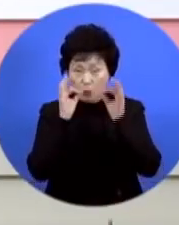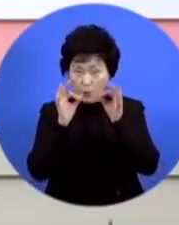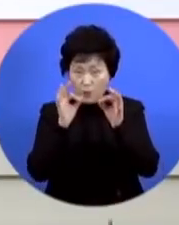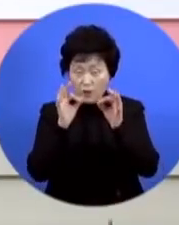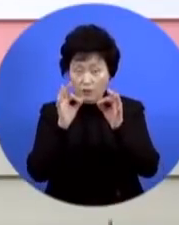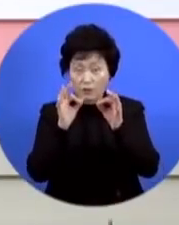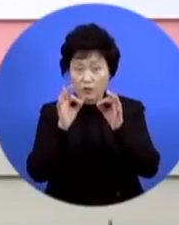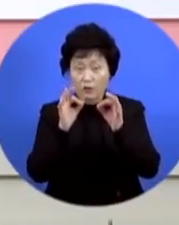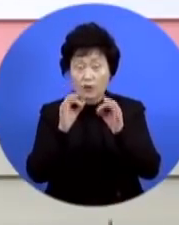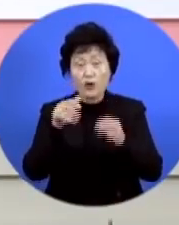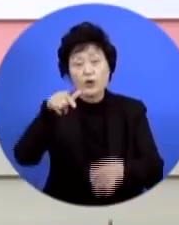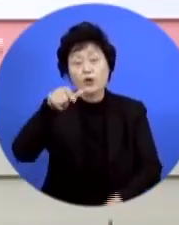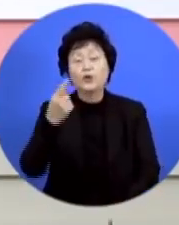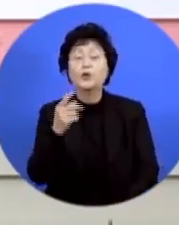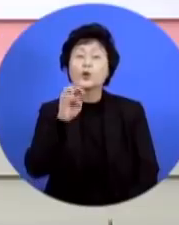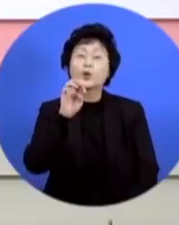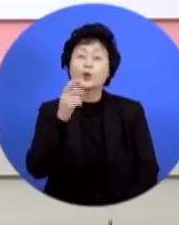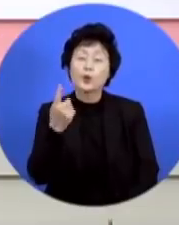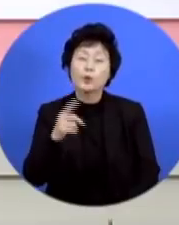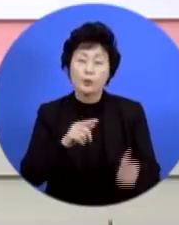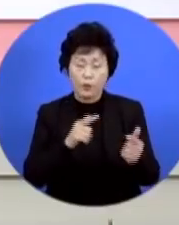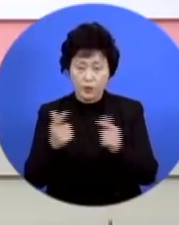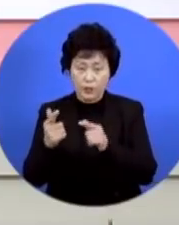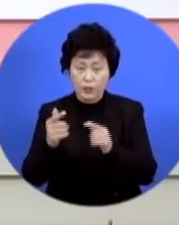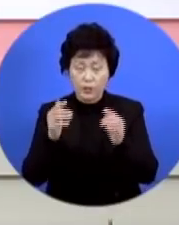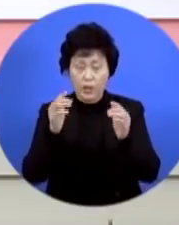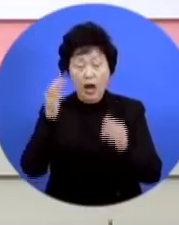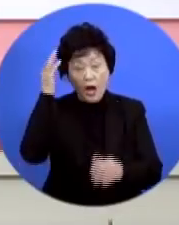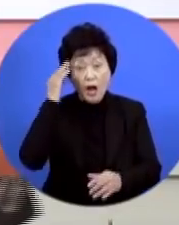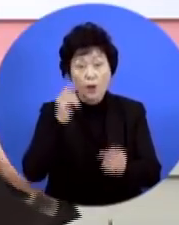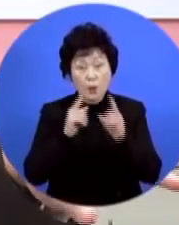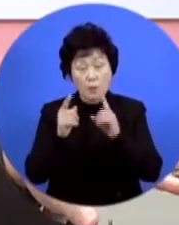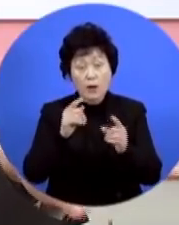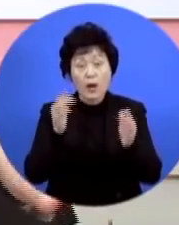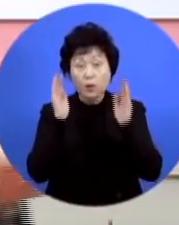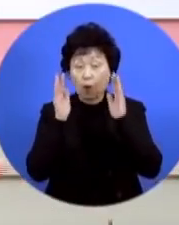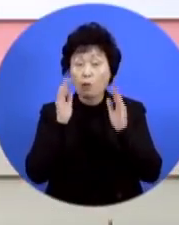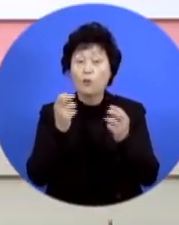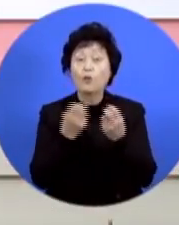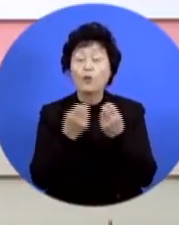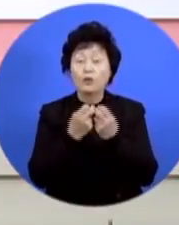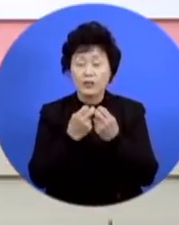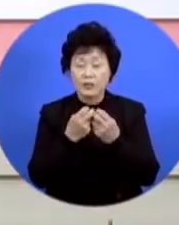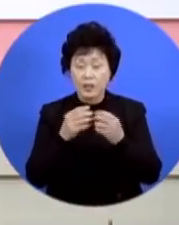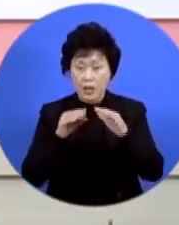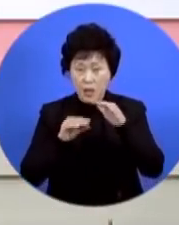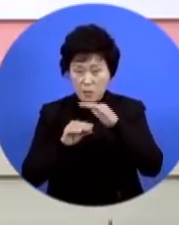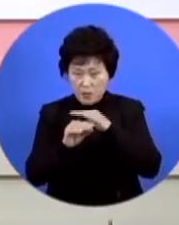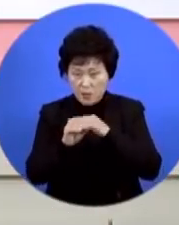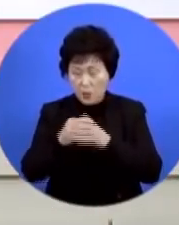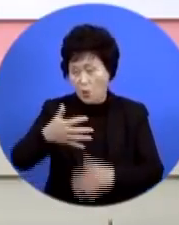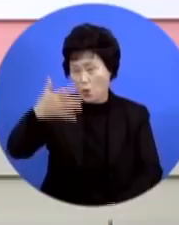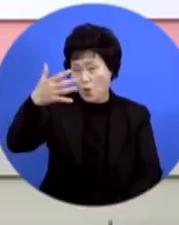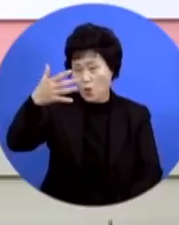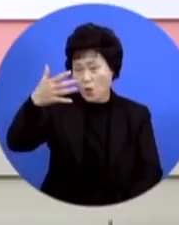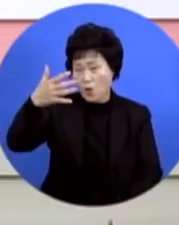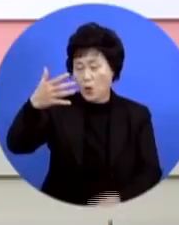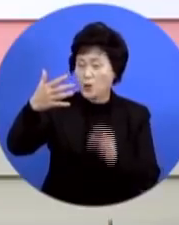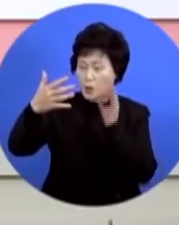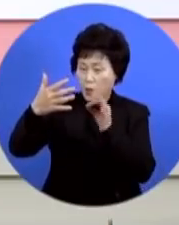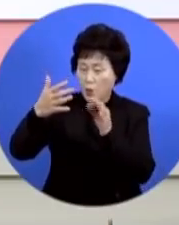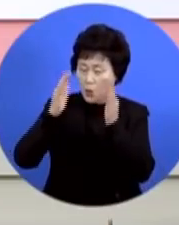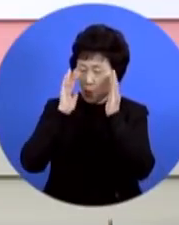하다 보니까 이게 좀 말이 짧아요. 그냥 이상한 거죠. 좀 스트릿 랭귀지 같이. 근데 우리